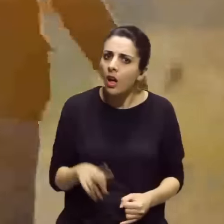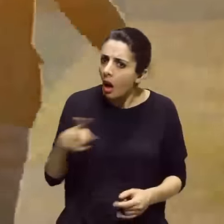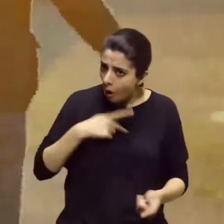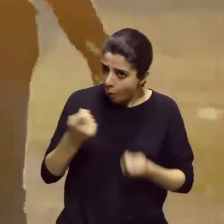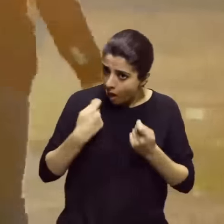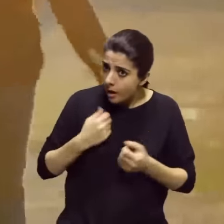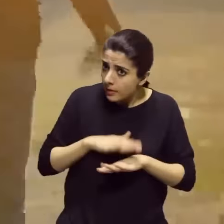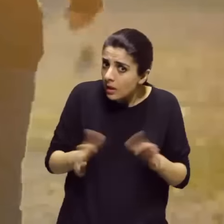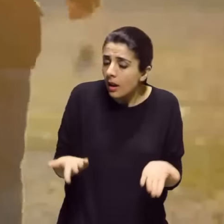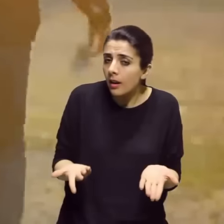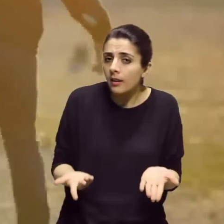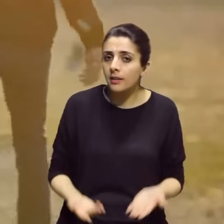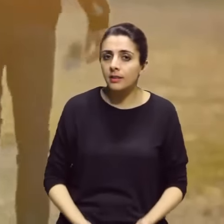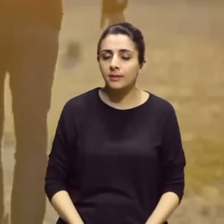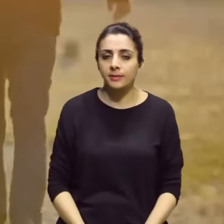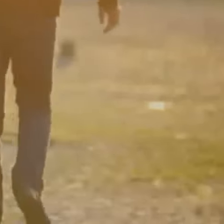sizinle mi uğraşacağım ben?